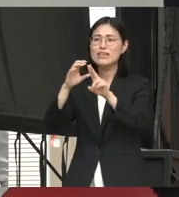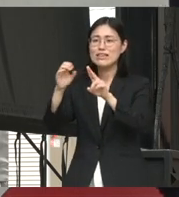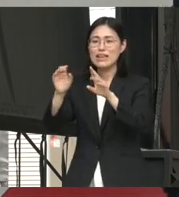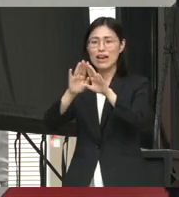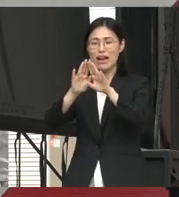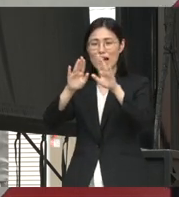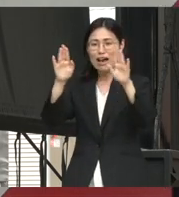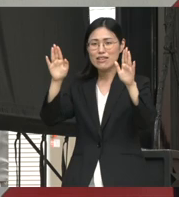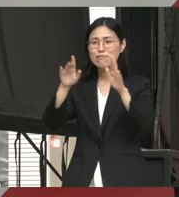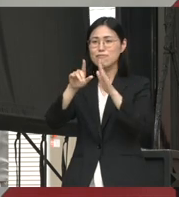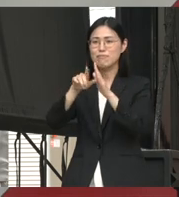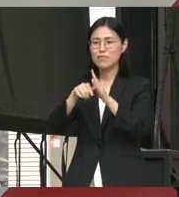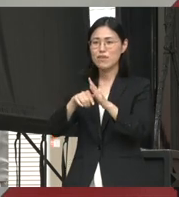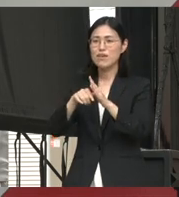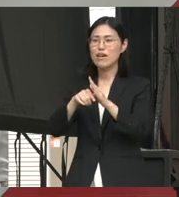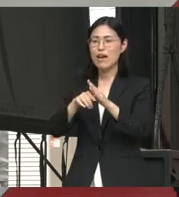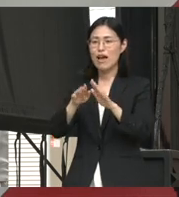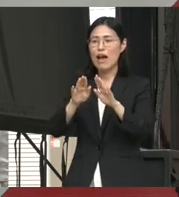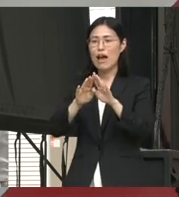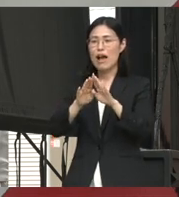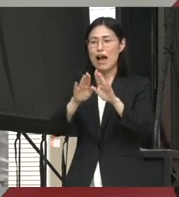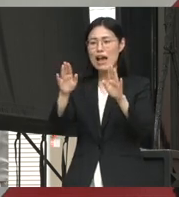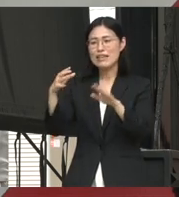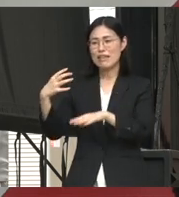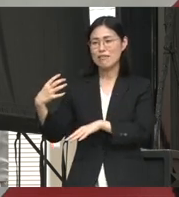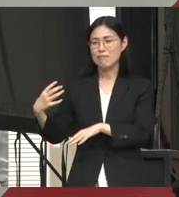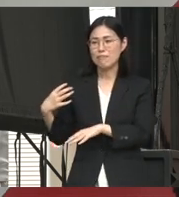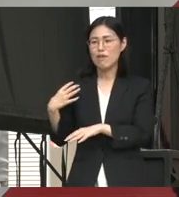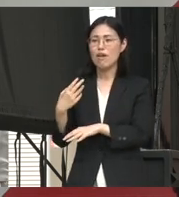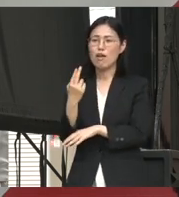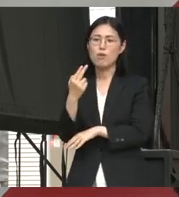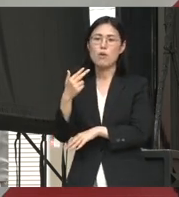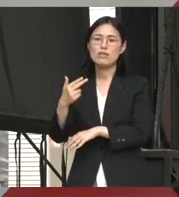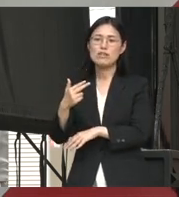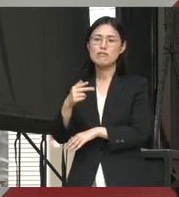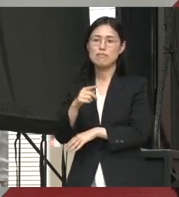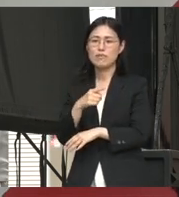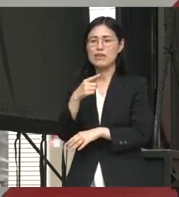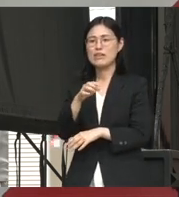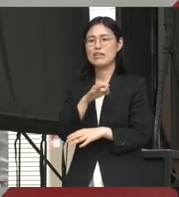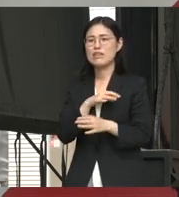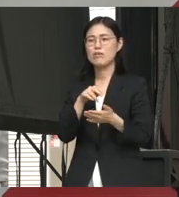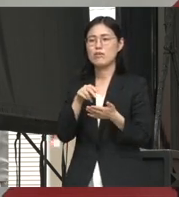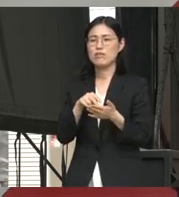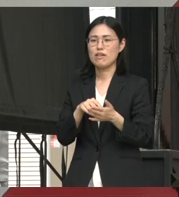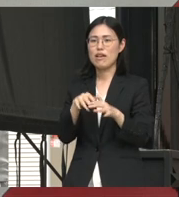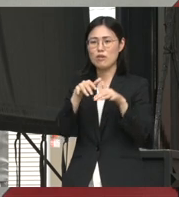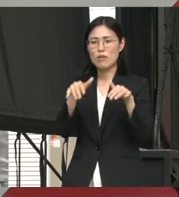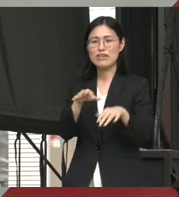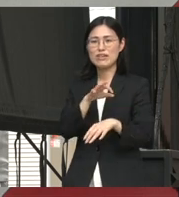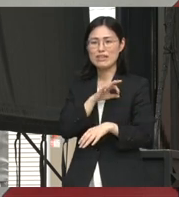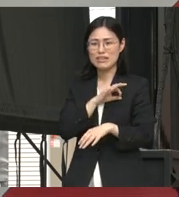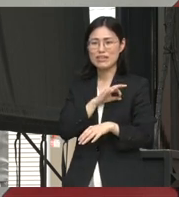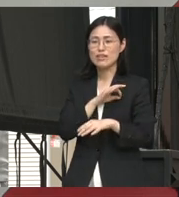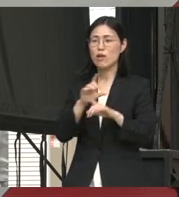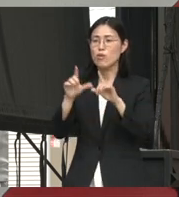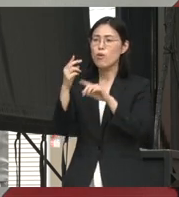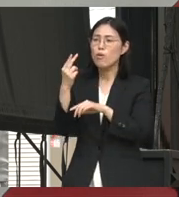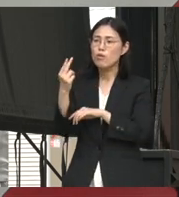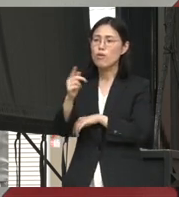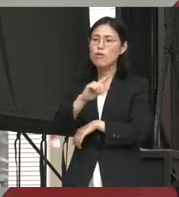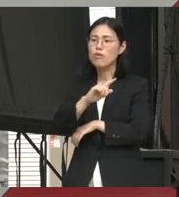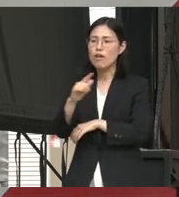まして、開催都市の一員として組織委員会、東京都などと連携を図